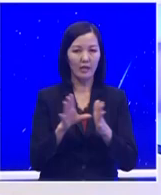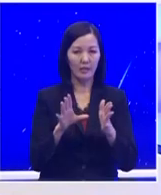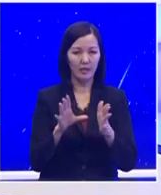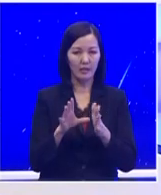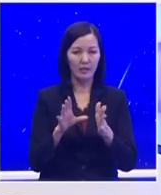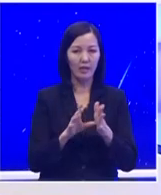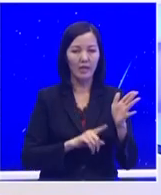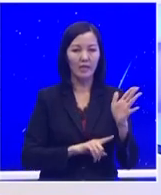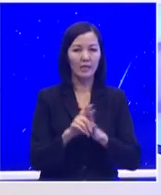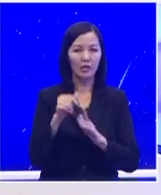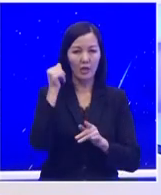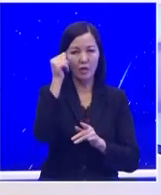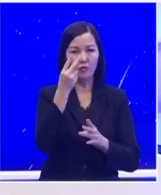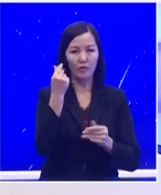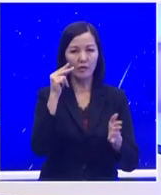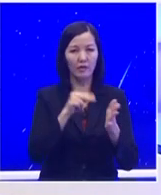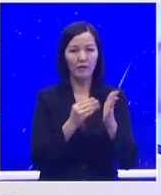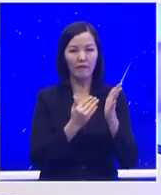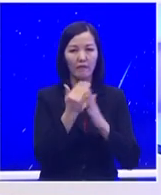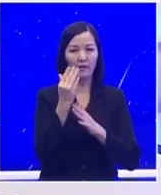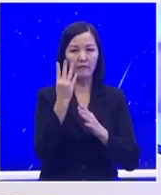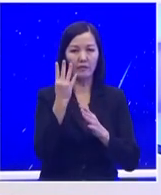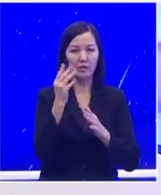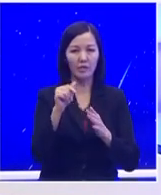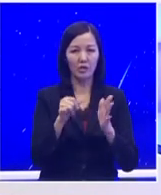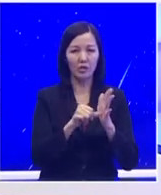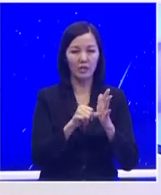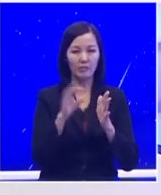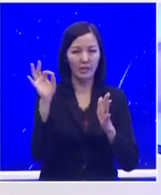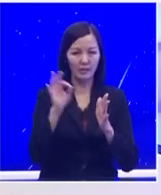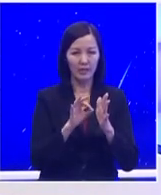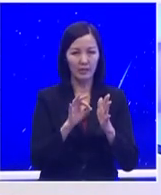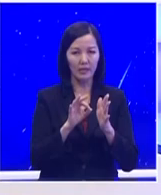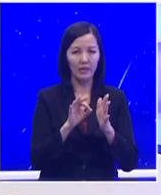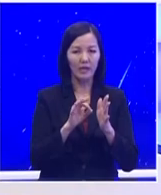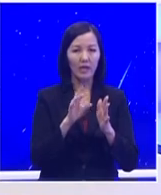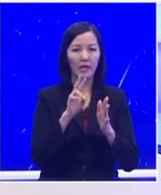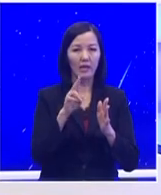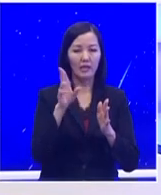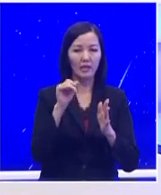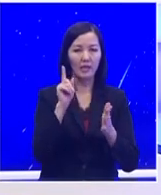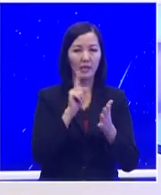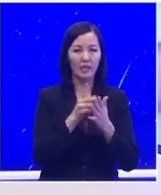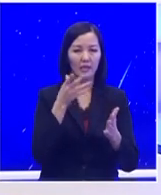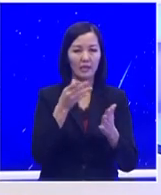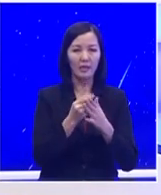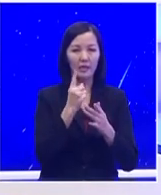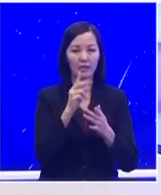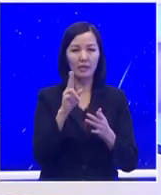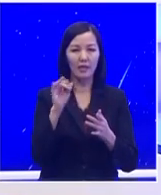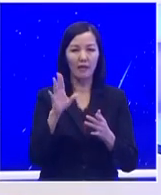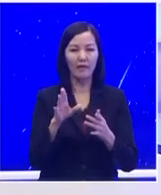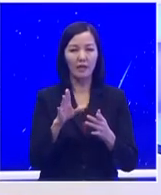вновь подорожало электричество. С начала года тариф вырос на 4,6%. С учетом НДС за